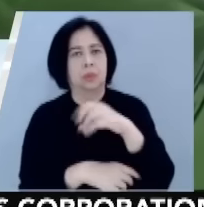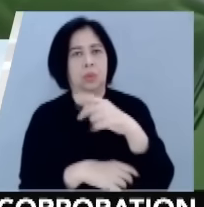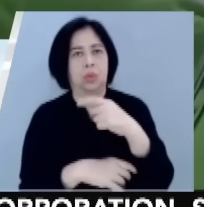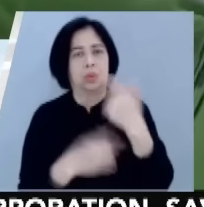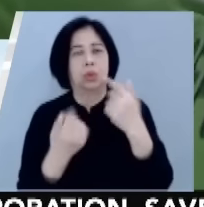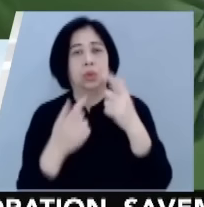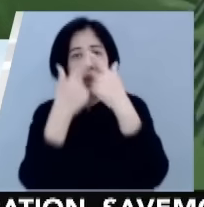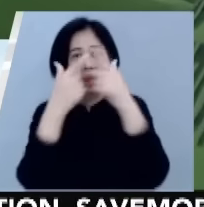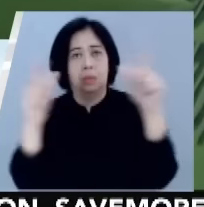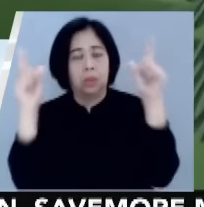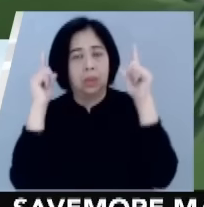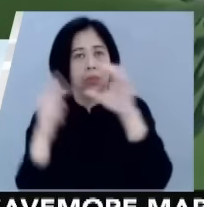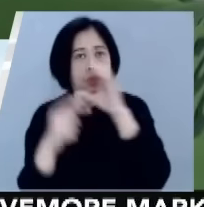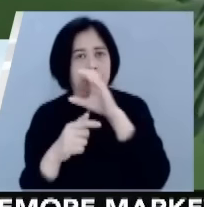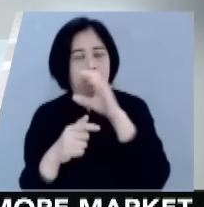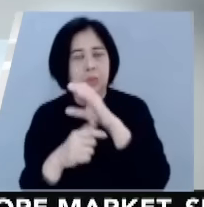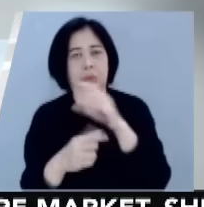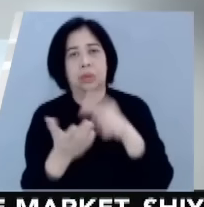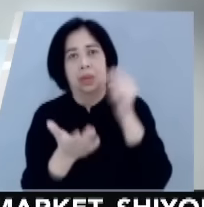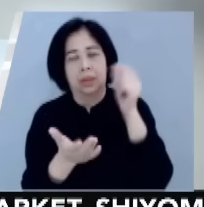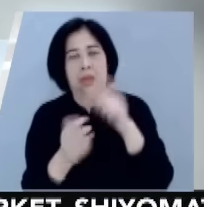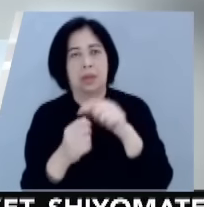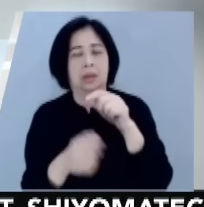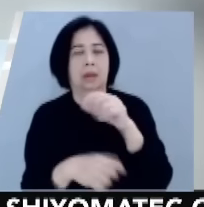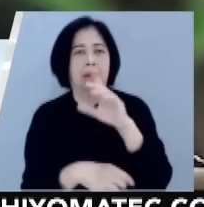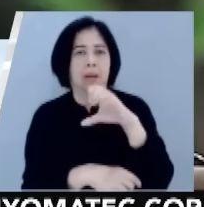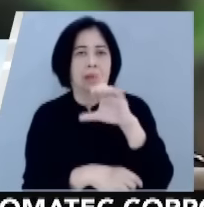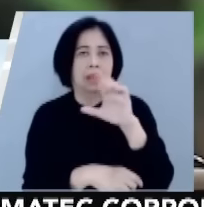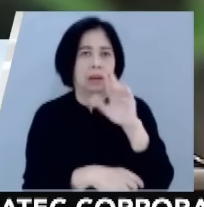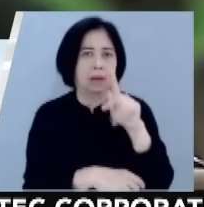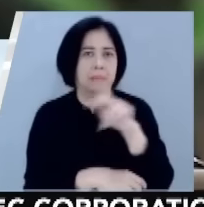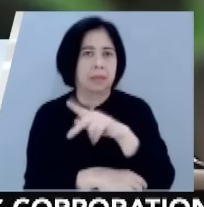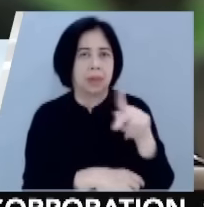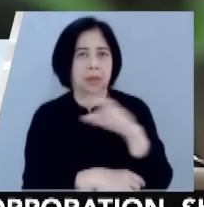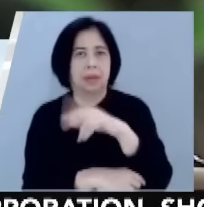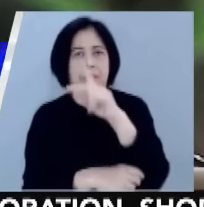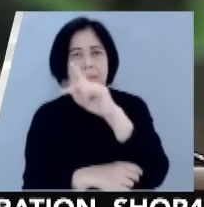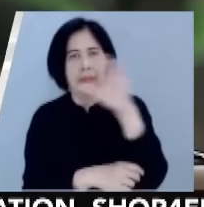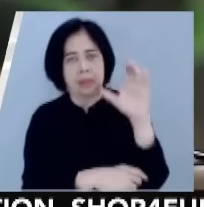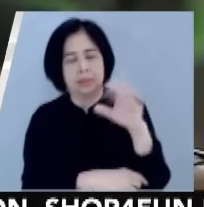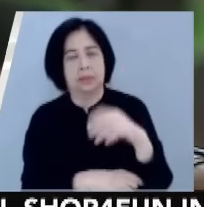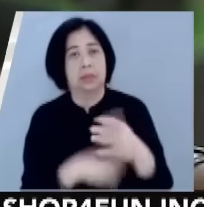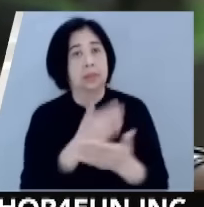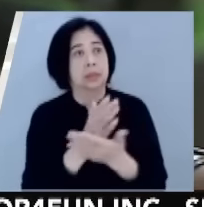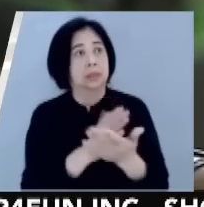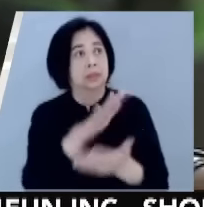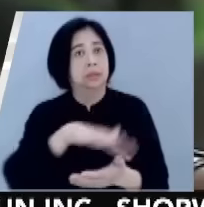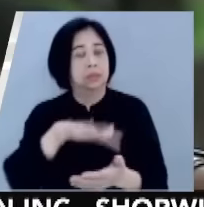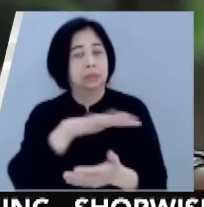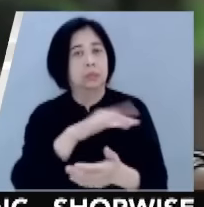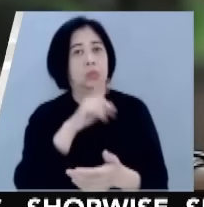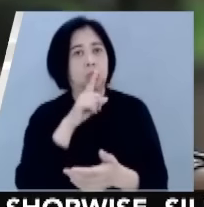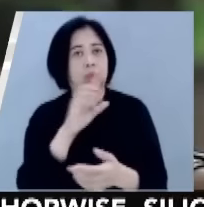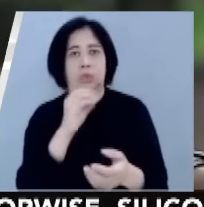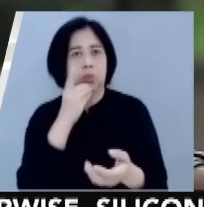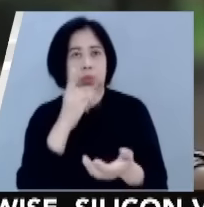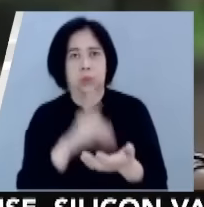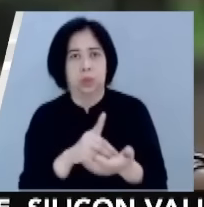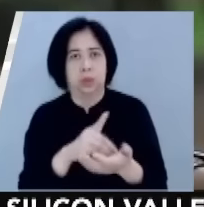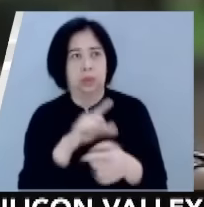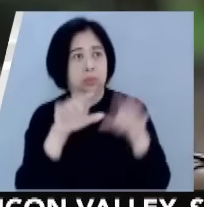Bamban, Tarlac, Clark sa Pampanga at Pasay City. Yung iba dito, talagang walang dokumento nung nahuli natin.